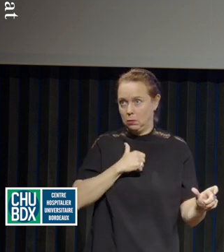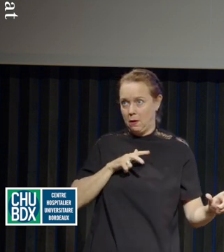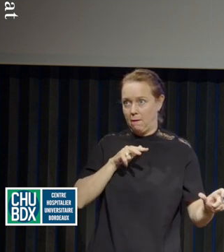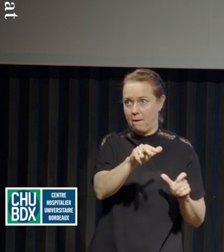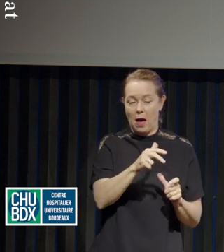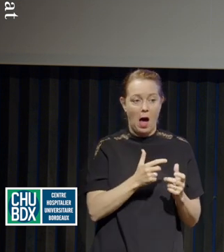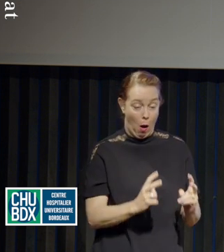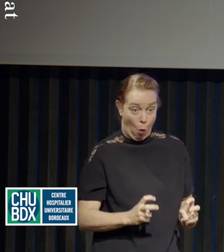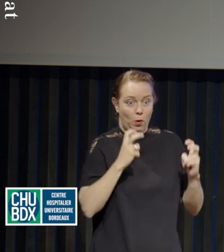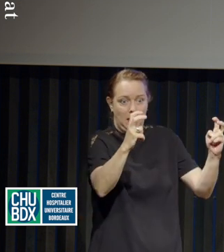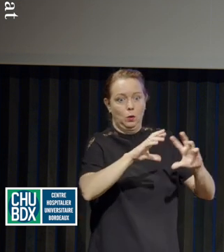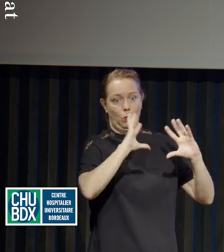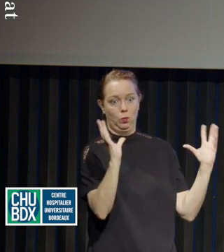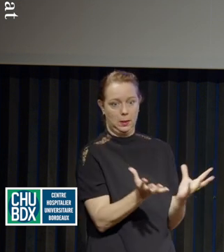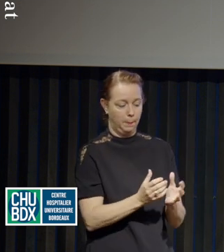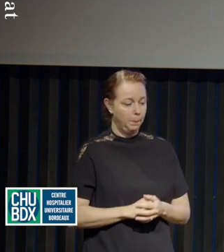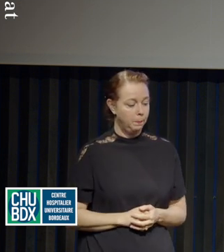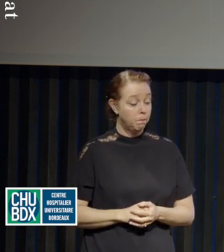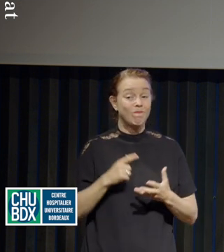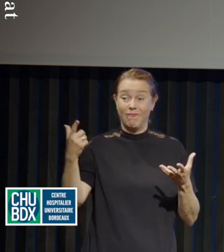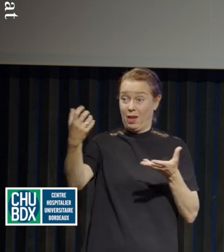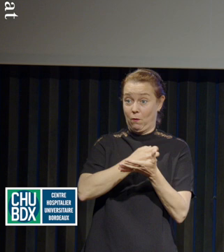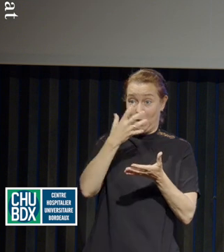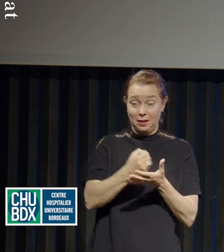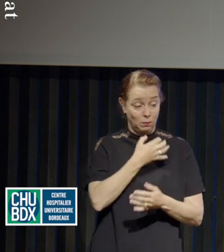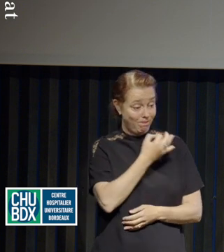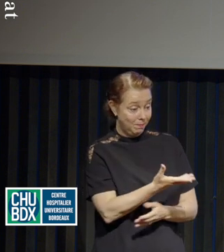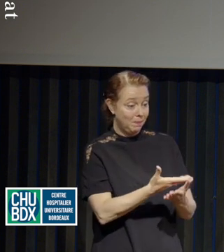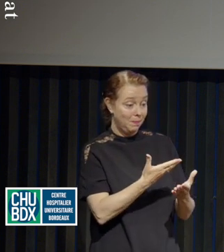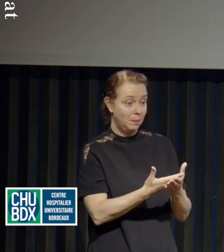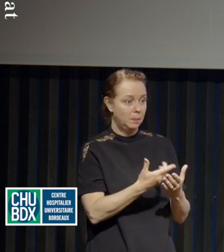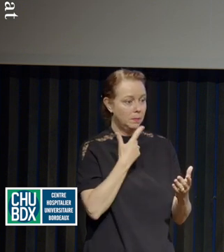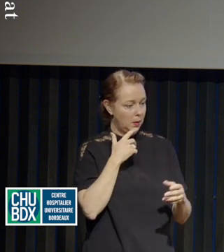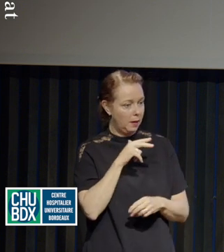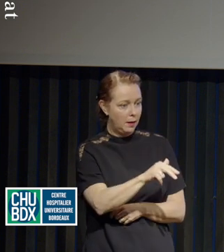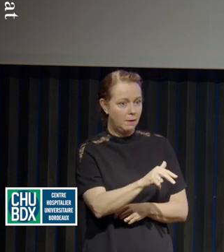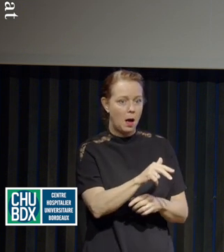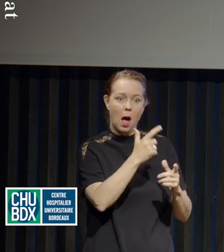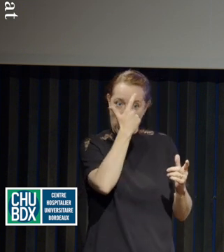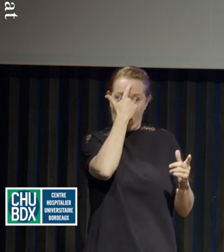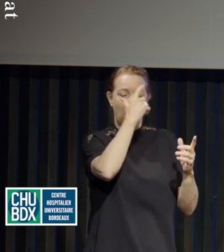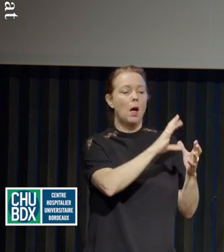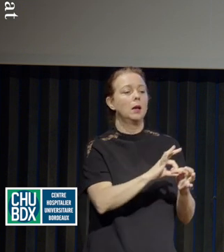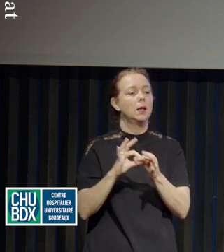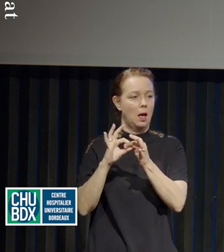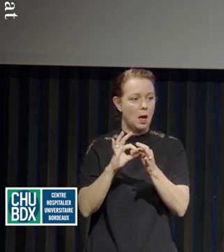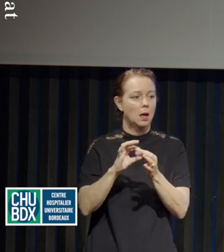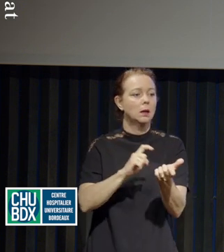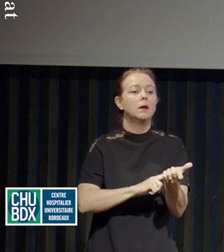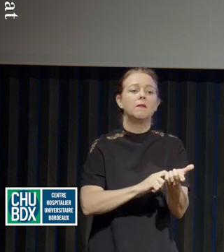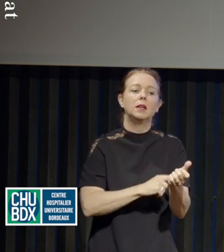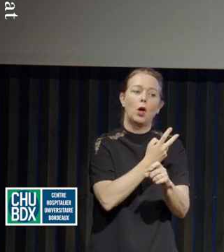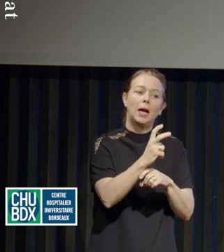Ces données permettaient également d'identifier que l'augmentation de cette prévalence était associée à des facteurs de